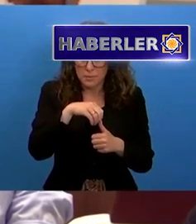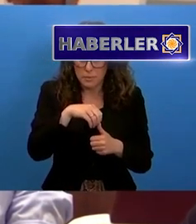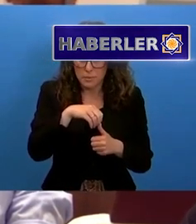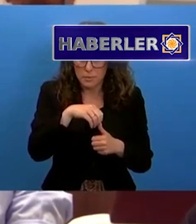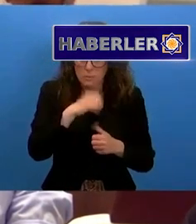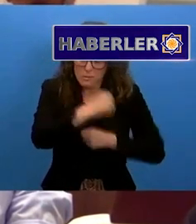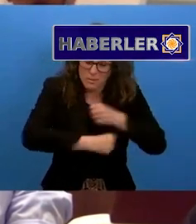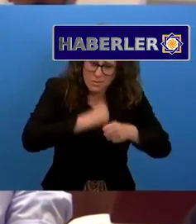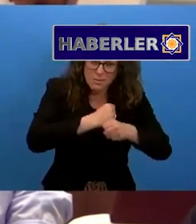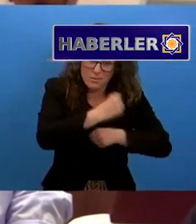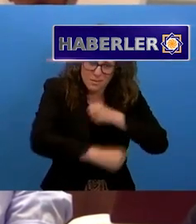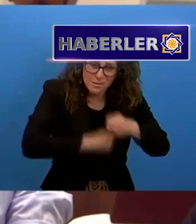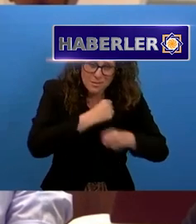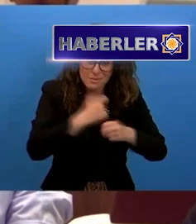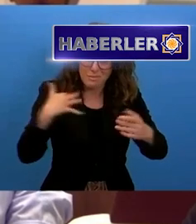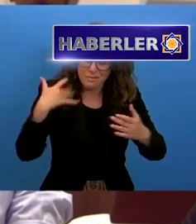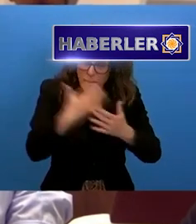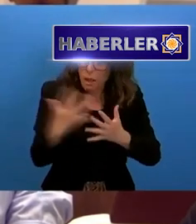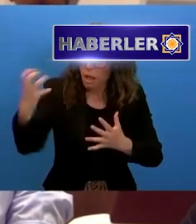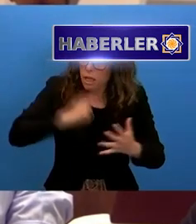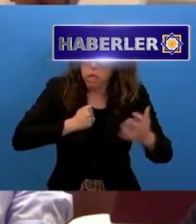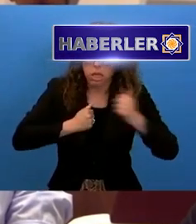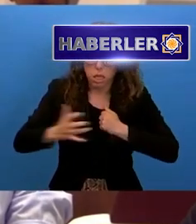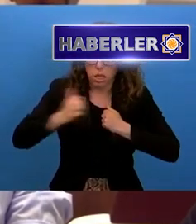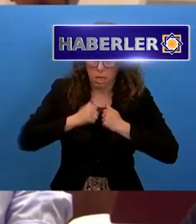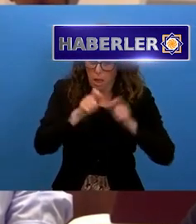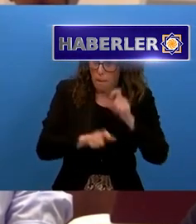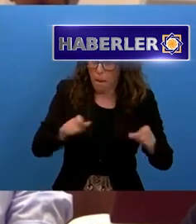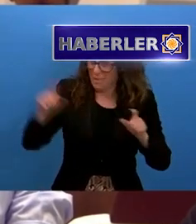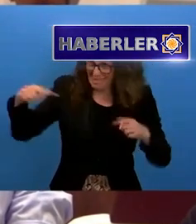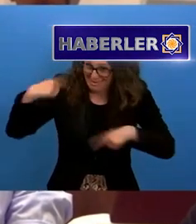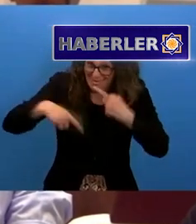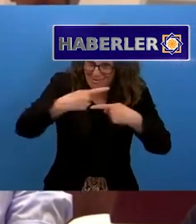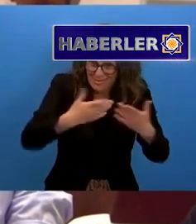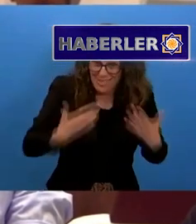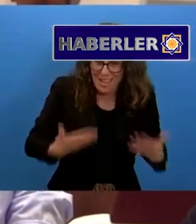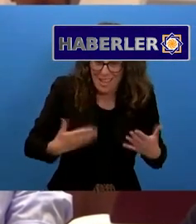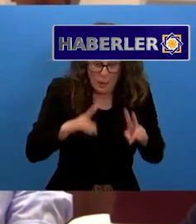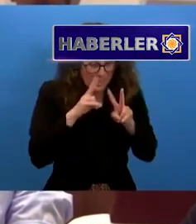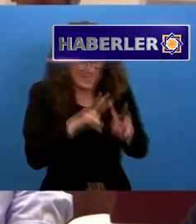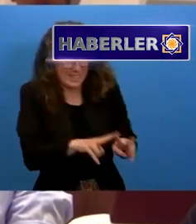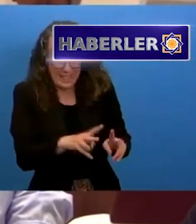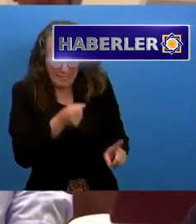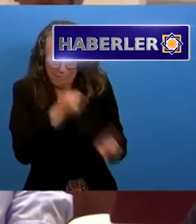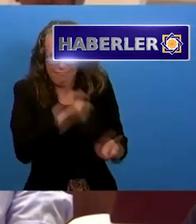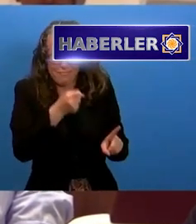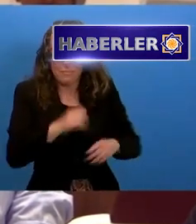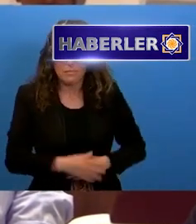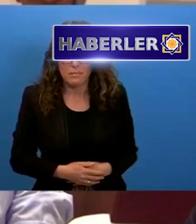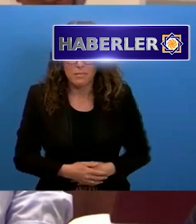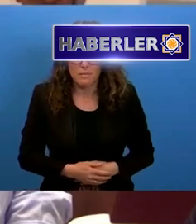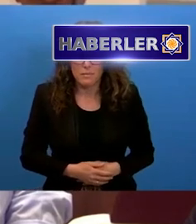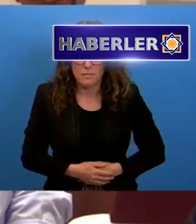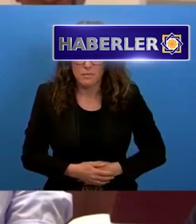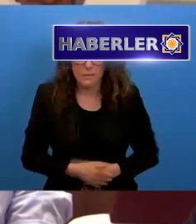Milletler sistemine katılımının güçlendirilmesini savunmak, onların varlığının inkarının, dillerinin inkarının, ayrımcılığın,